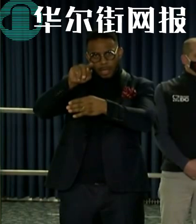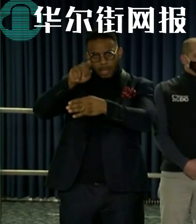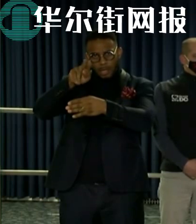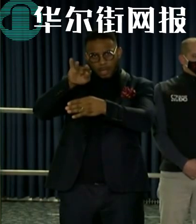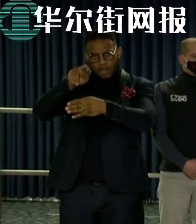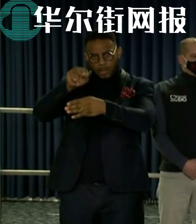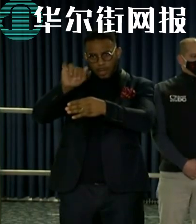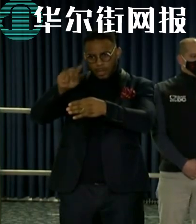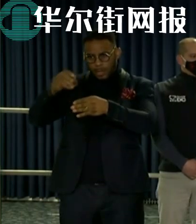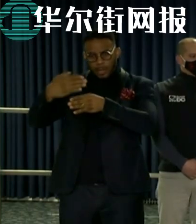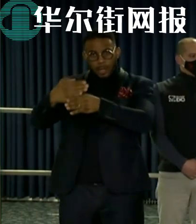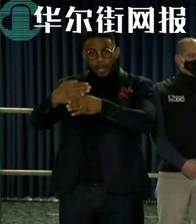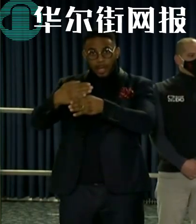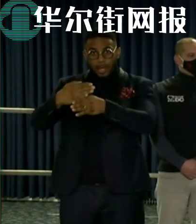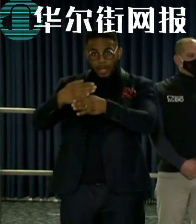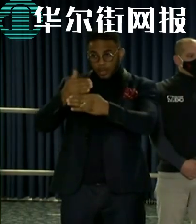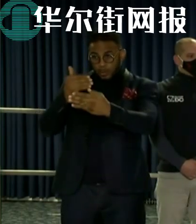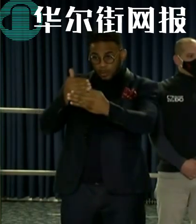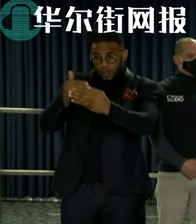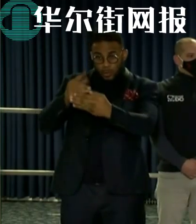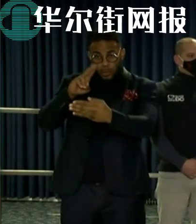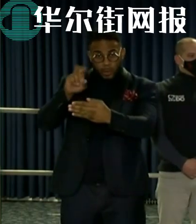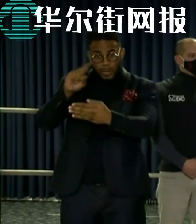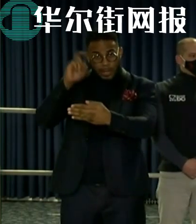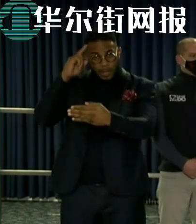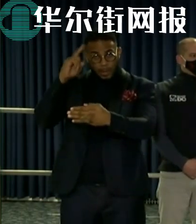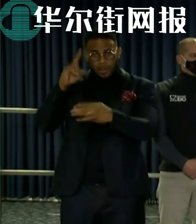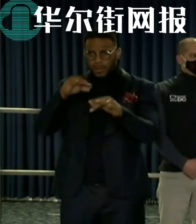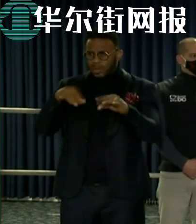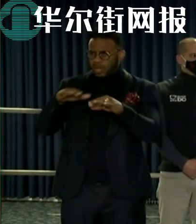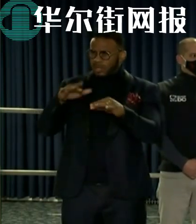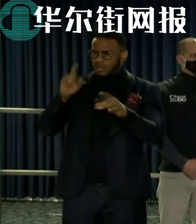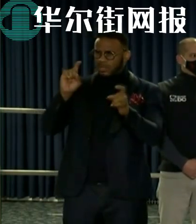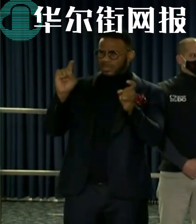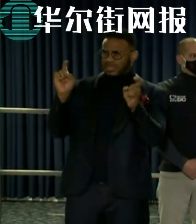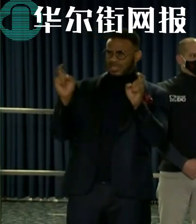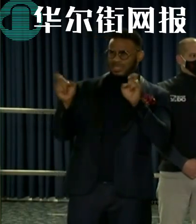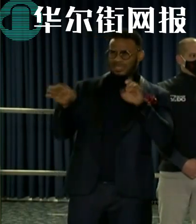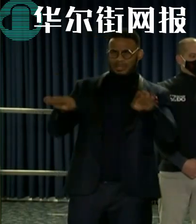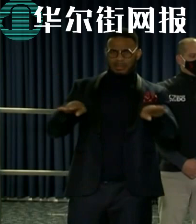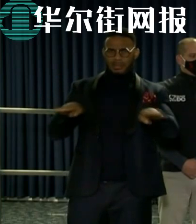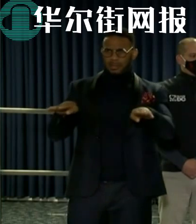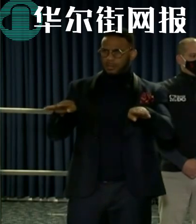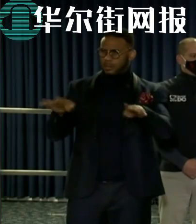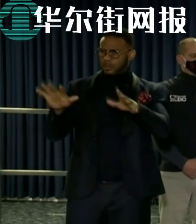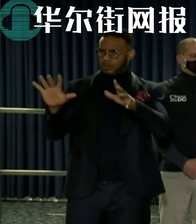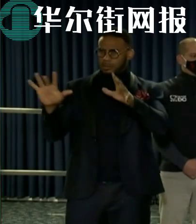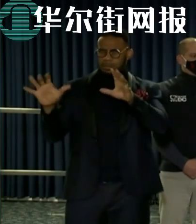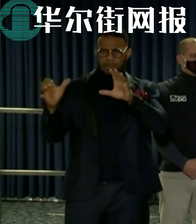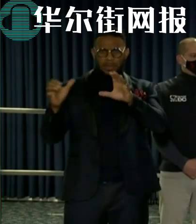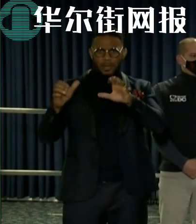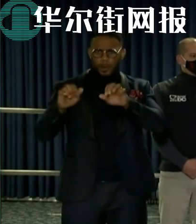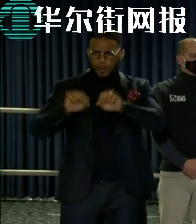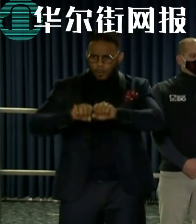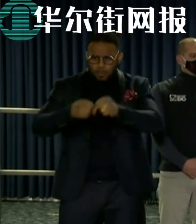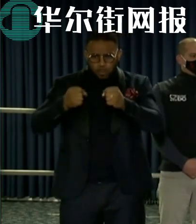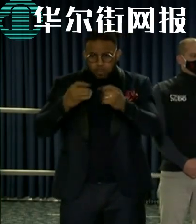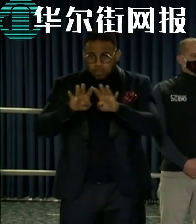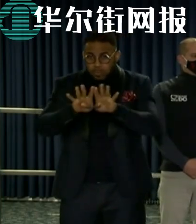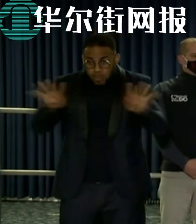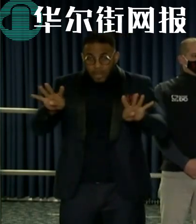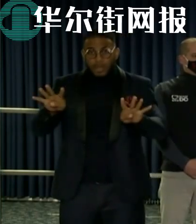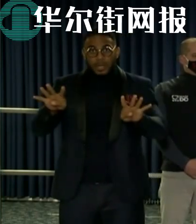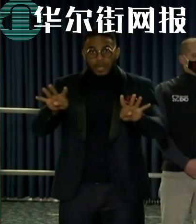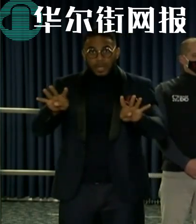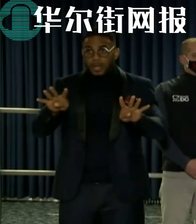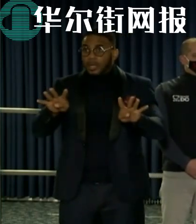是来自路透社的报道，安保故障是如何让川普总统的支持者闯进国会大厦的呢？文章介绍，周三美国国